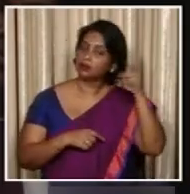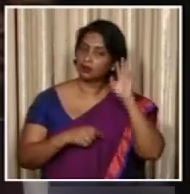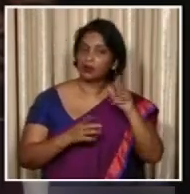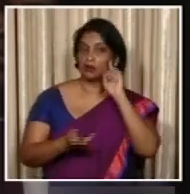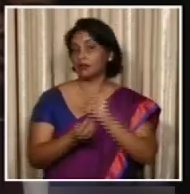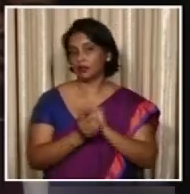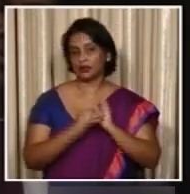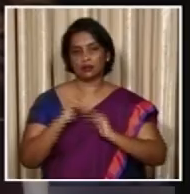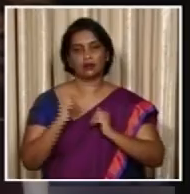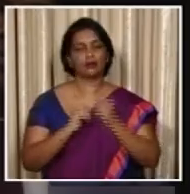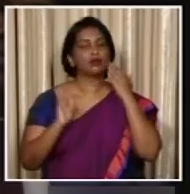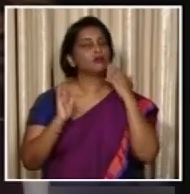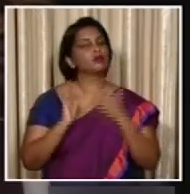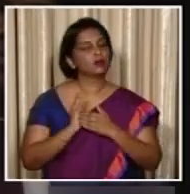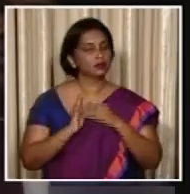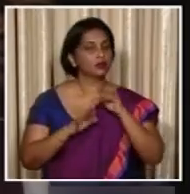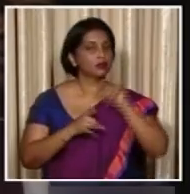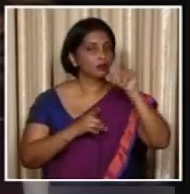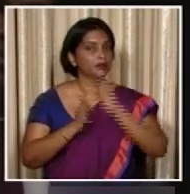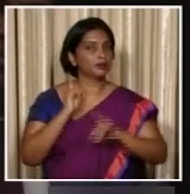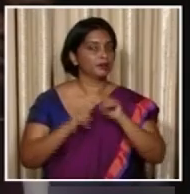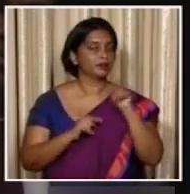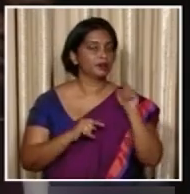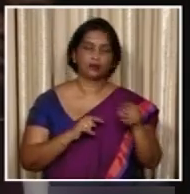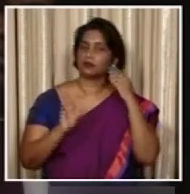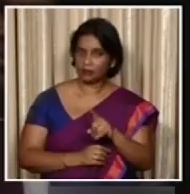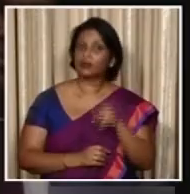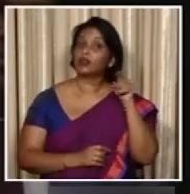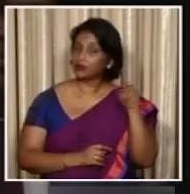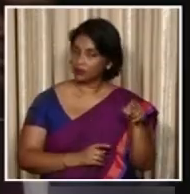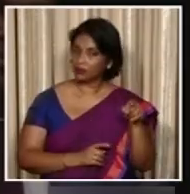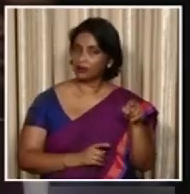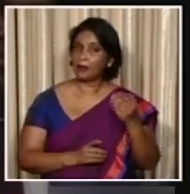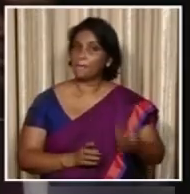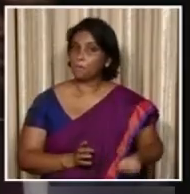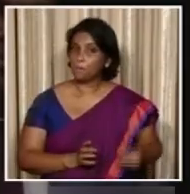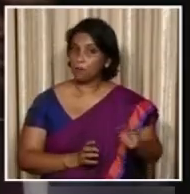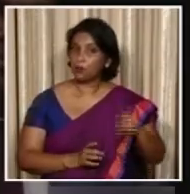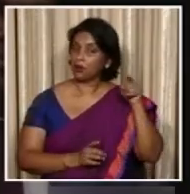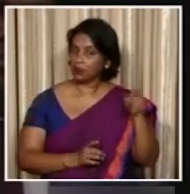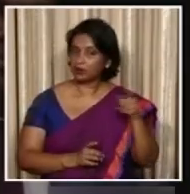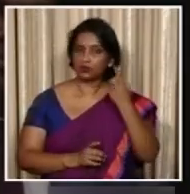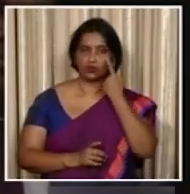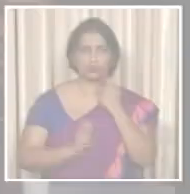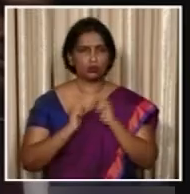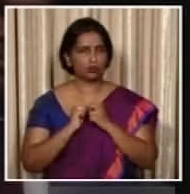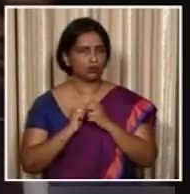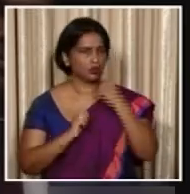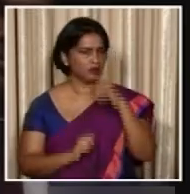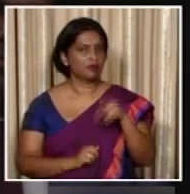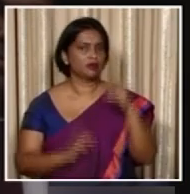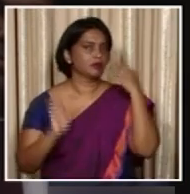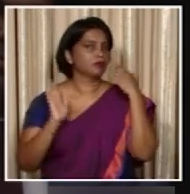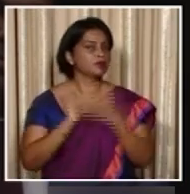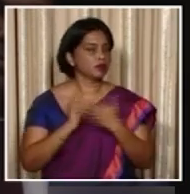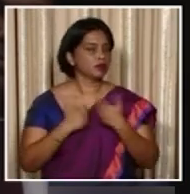ആരക്ഷിത വെടപിലിവല സംബന്ധേനുത് വിദേശ കടയുതു അമാത്യാംശയ ഈ സന്ധ മെദിഹത്വീം കരണോ ബംഗ്ലാദേശേ ഏതി വെച്ച കനഗാടുദായക തത്വയ പിലിബന്ധവ